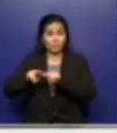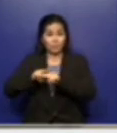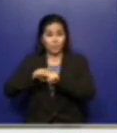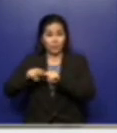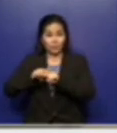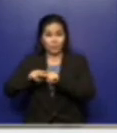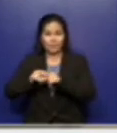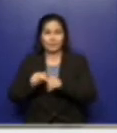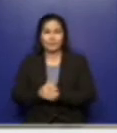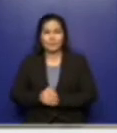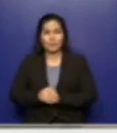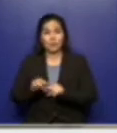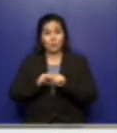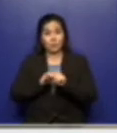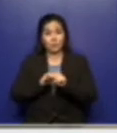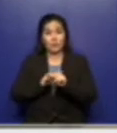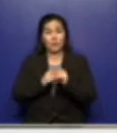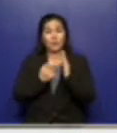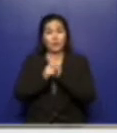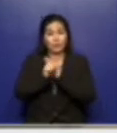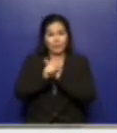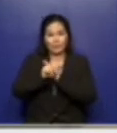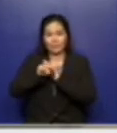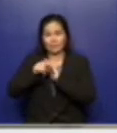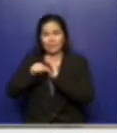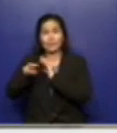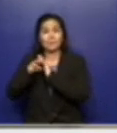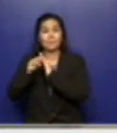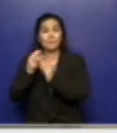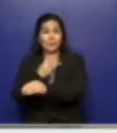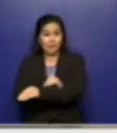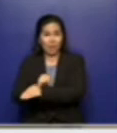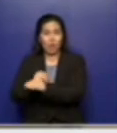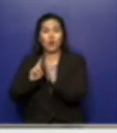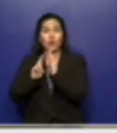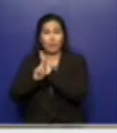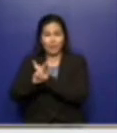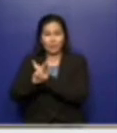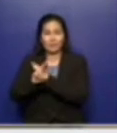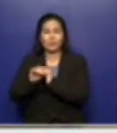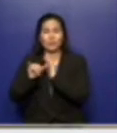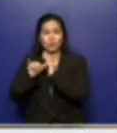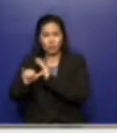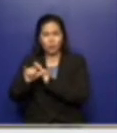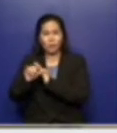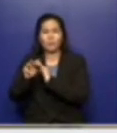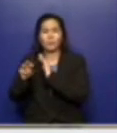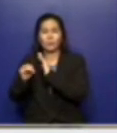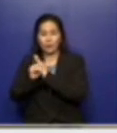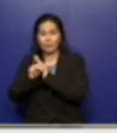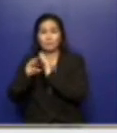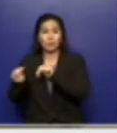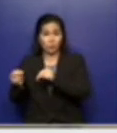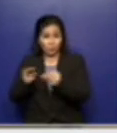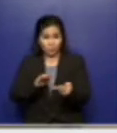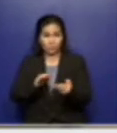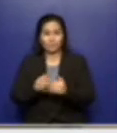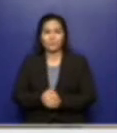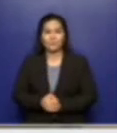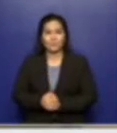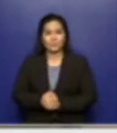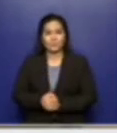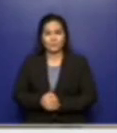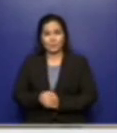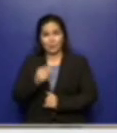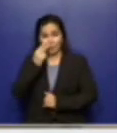รถไฟสายบ้านไผ่มหาสารคาม101ยโสธรมุกดาหารนครพนมสไลด์ถัดไปครับ